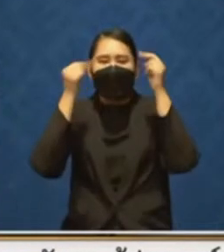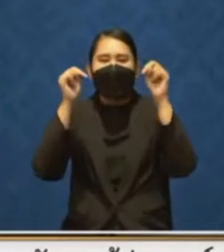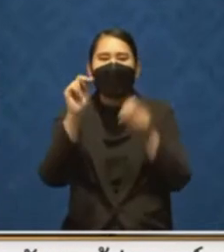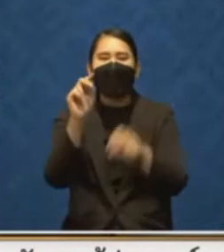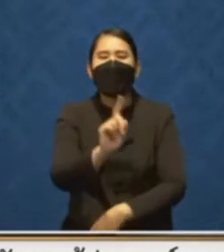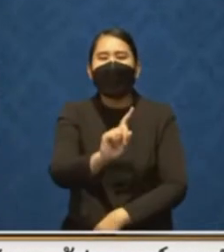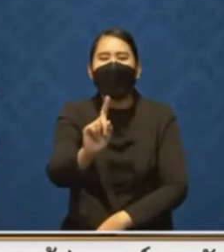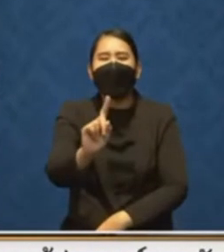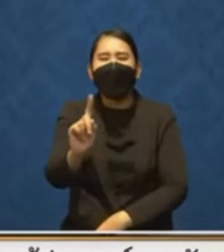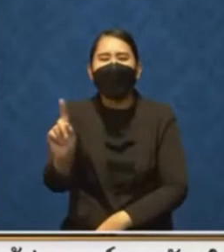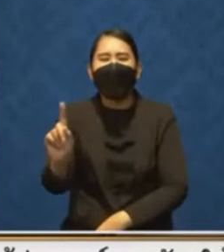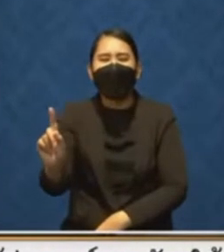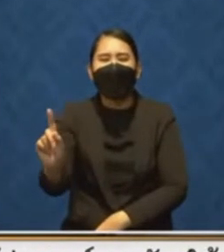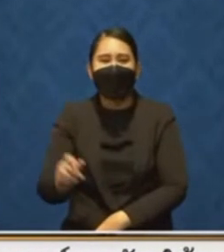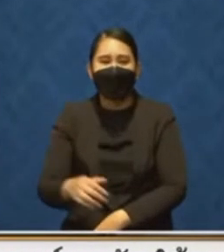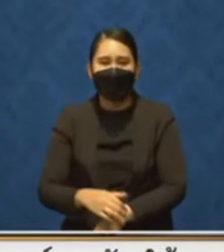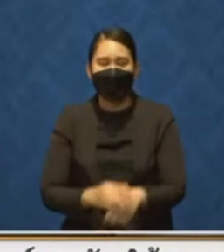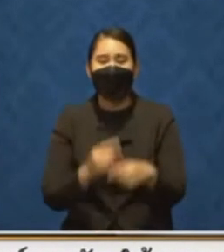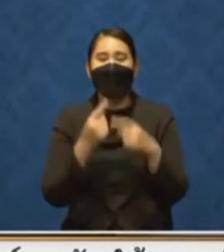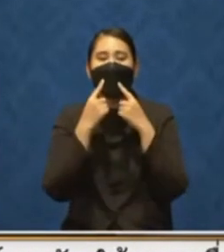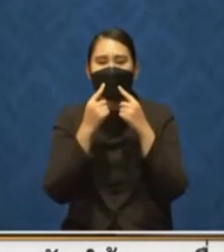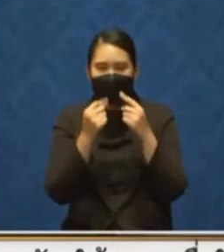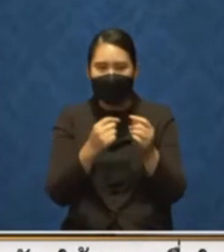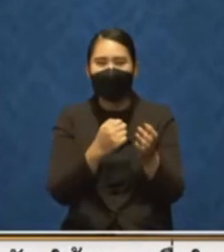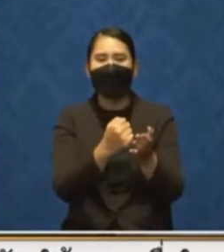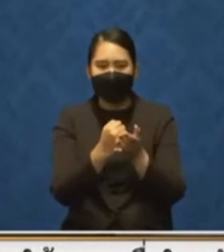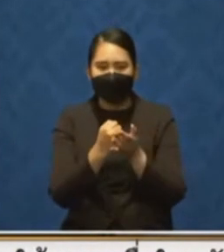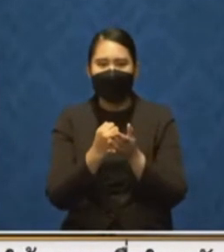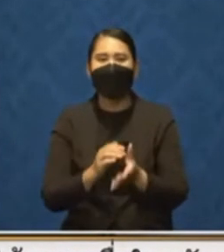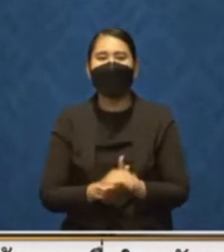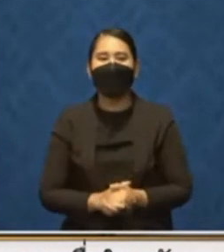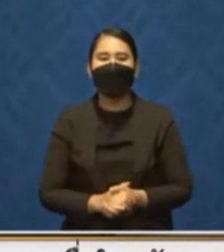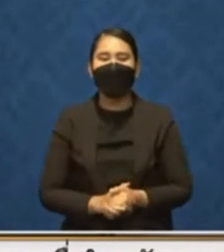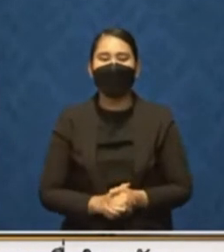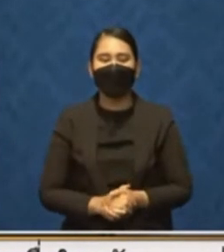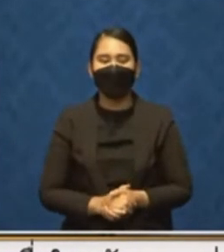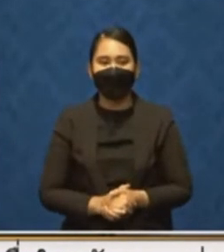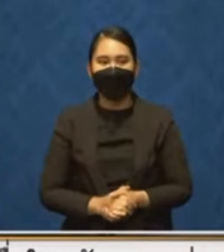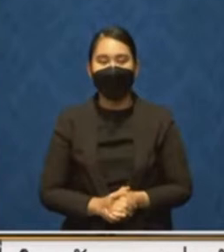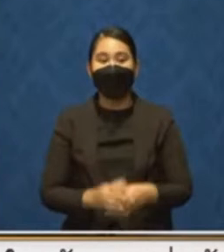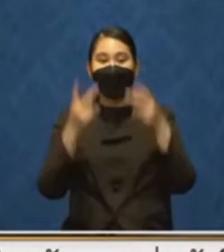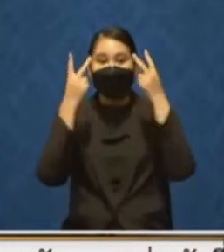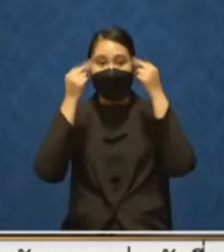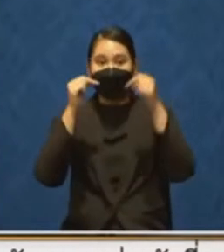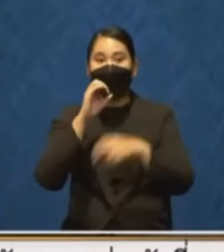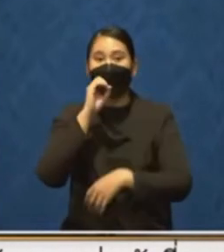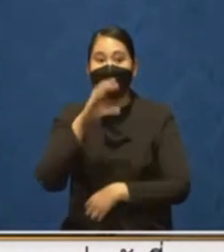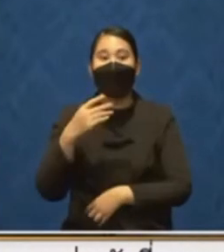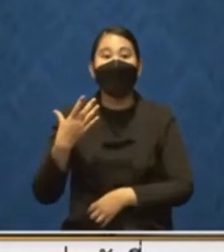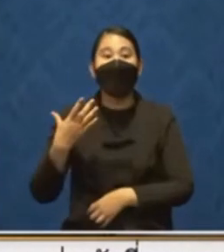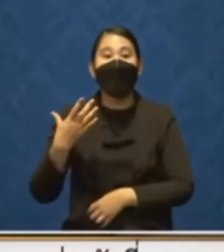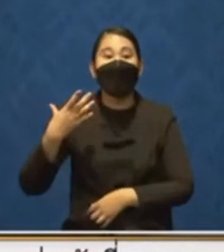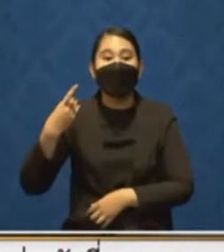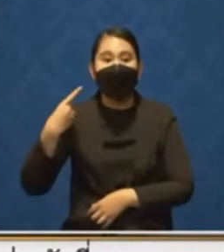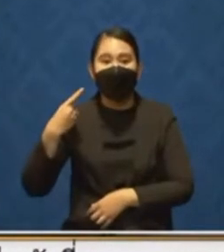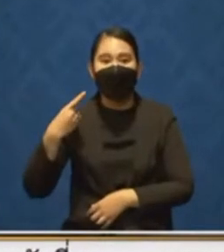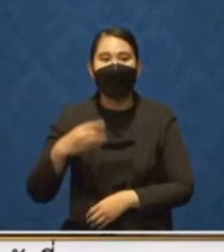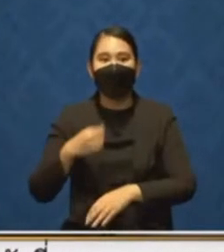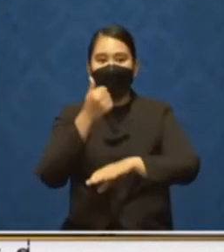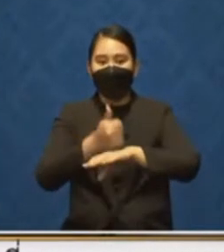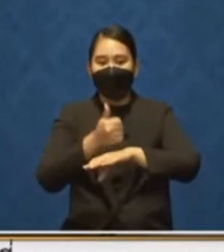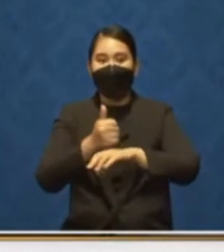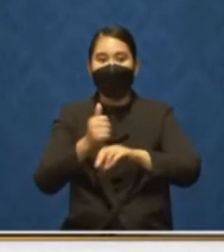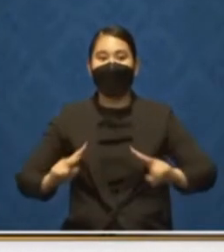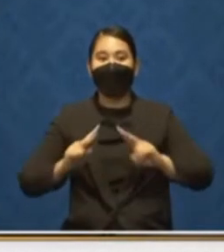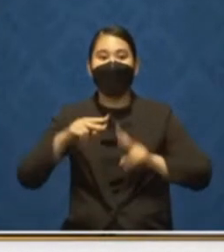นะแล้วท่านประธานธุระบอกว่าเมื่อวานนี้คุณสุพัฒน์พงษ์พันธ์ดีชาวรันตรีว่าการกระทรวง